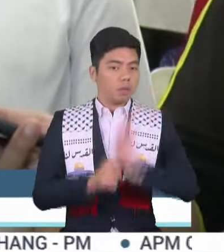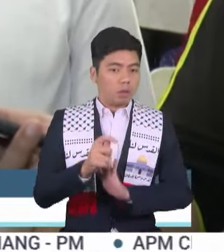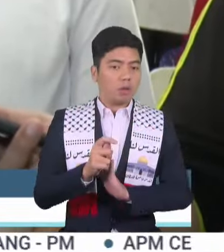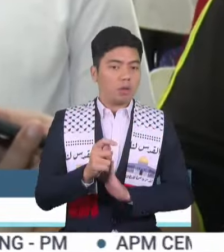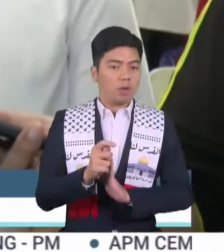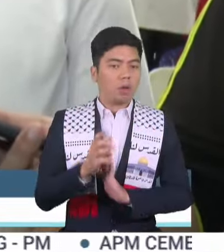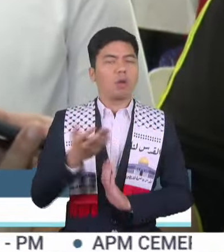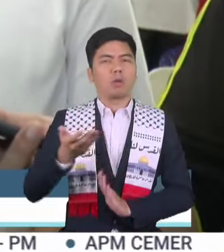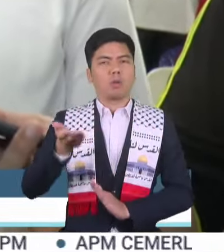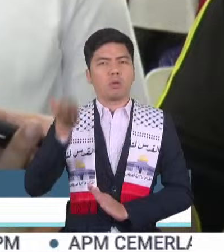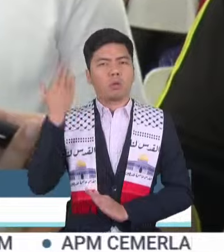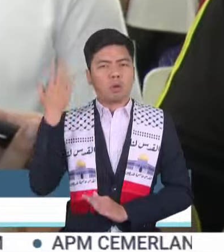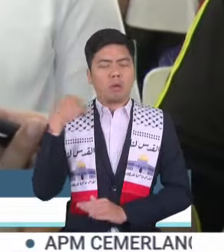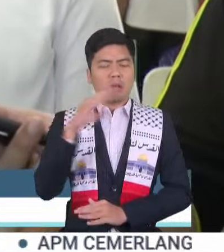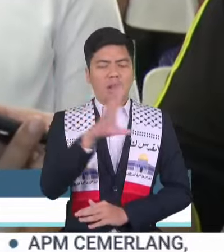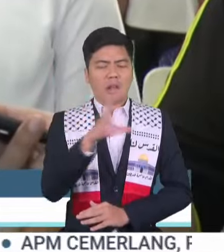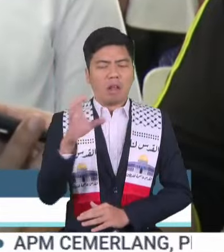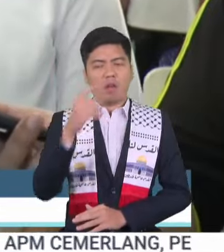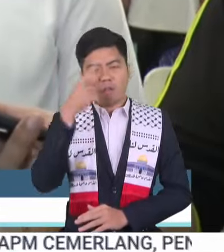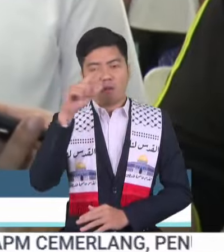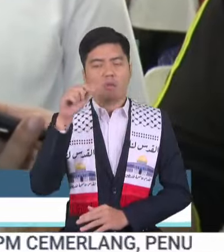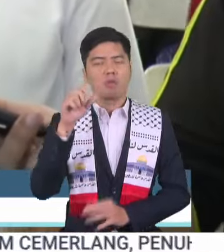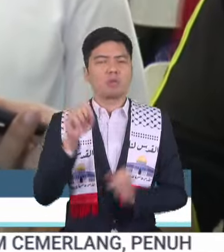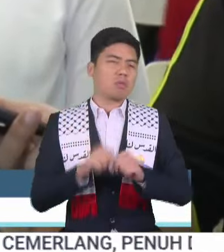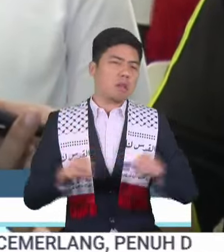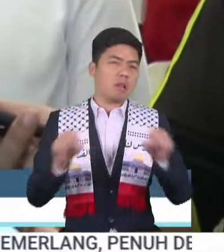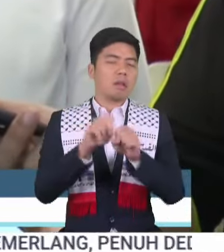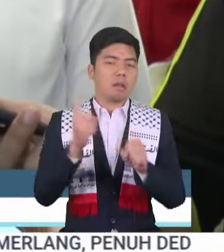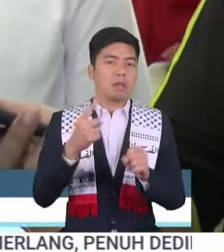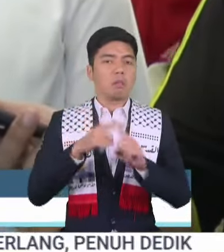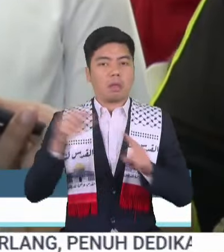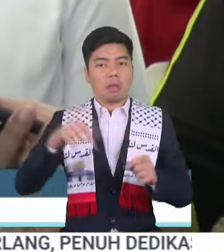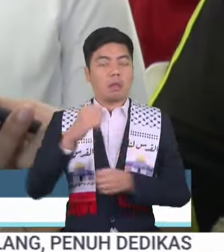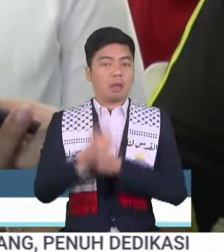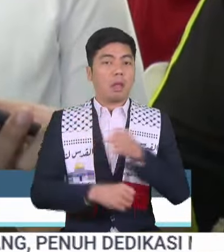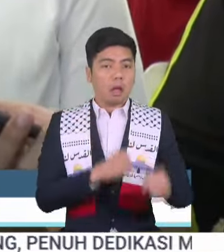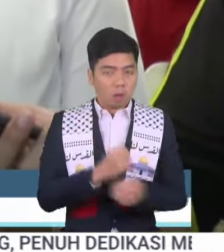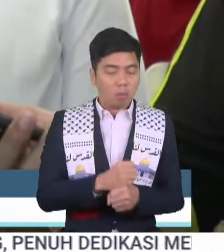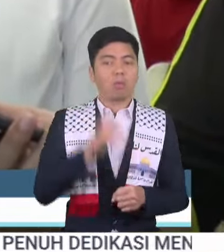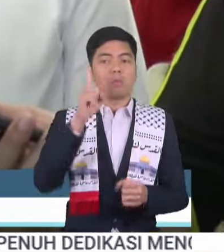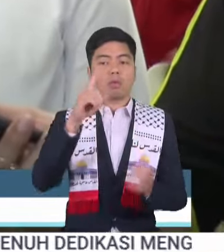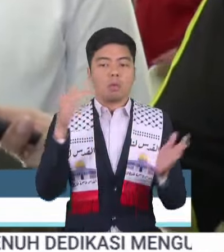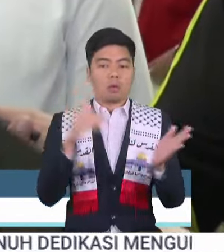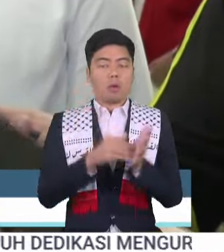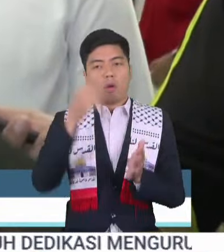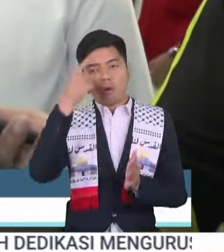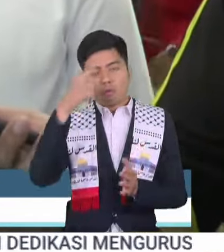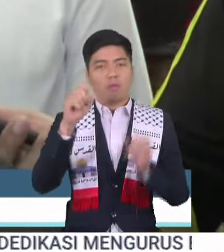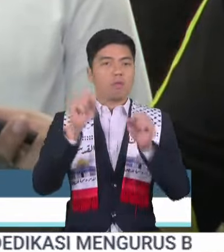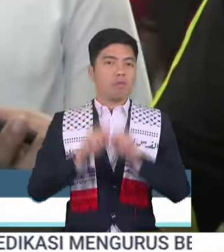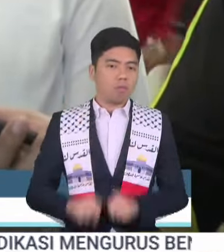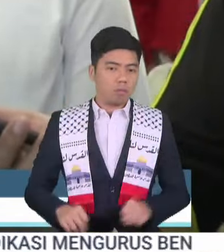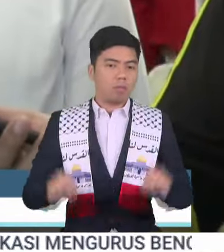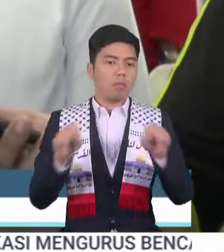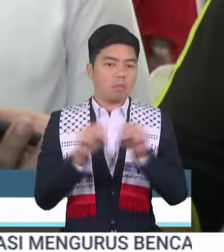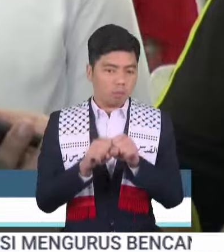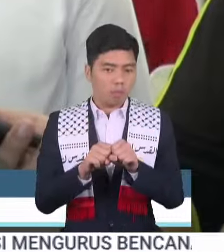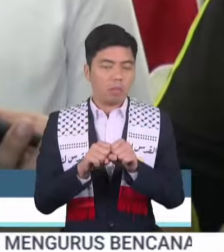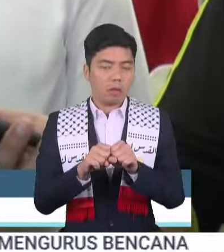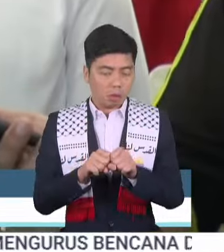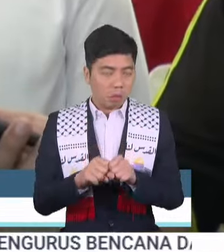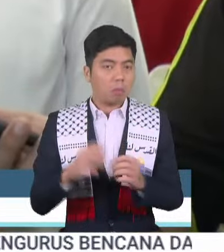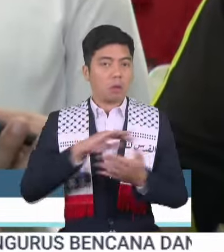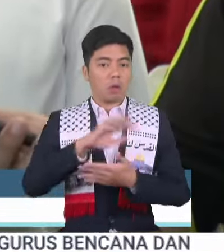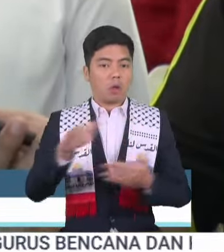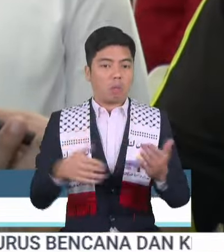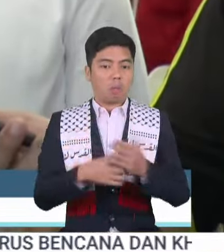dulu adalah RM500 setiap surau, tetapi tahun ini RM1,000 untuk setiap surau. Jadi secara keseluruhan